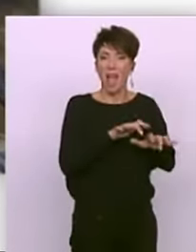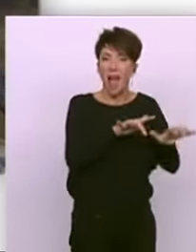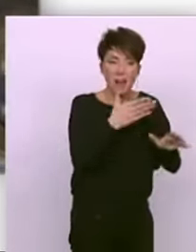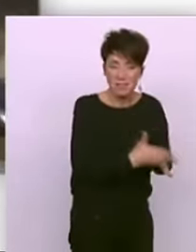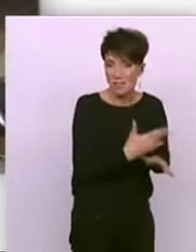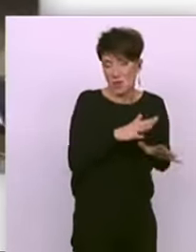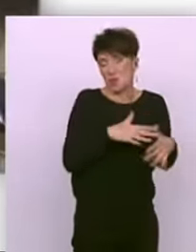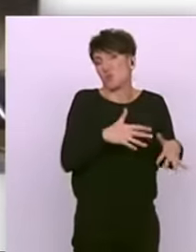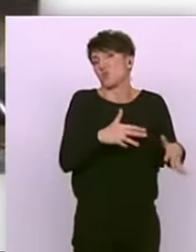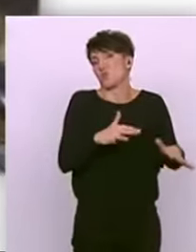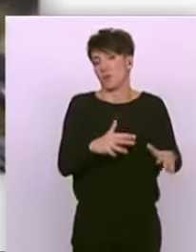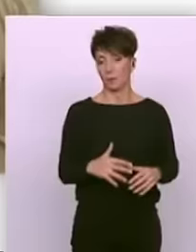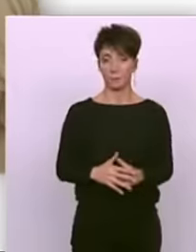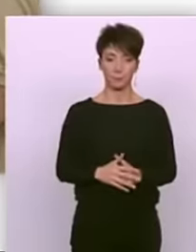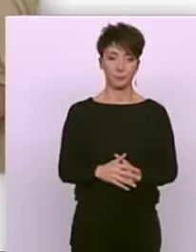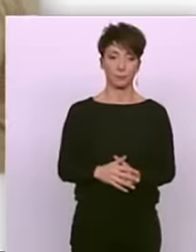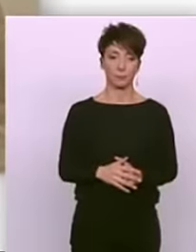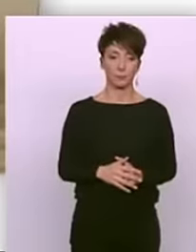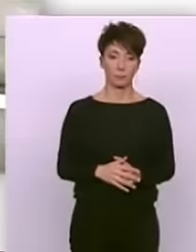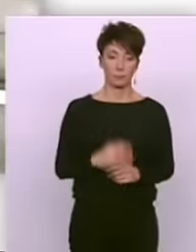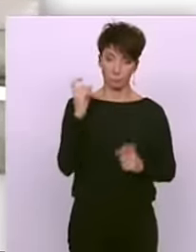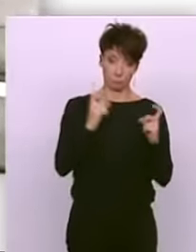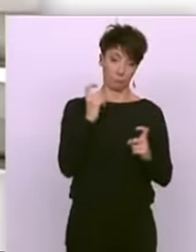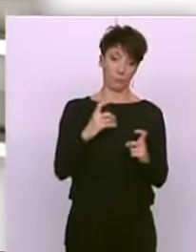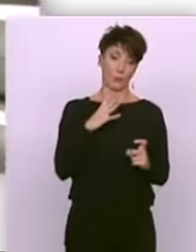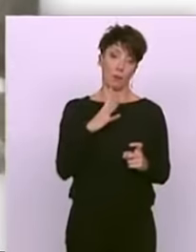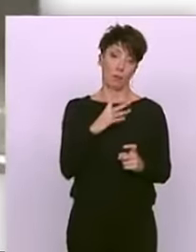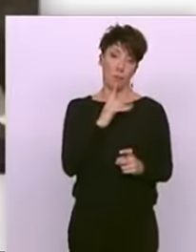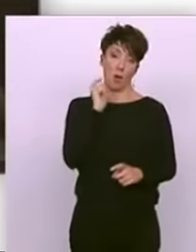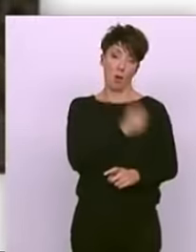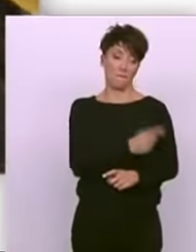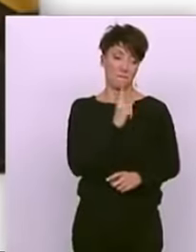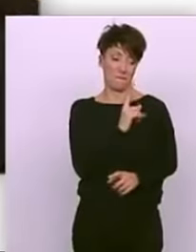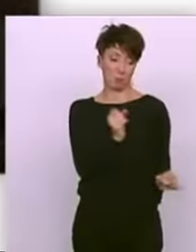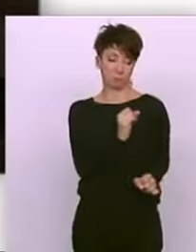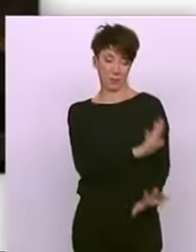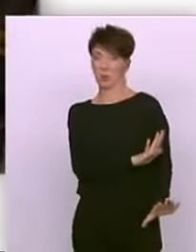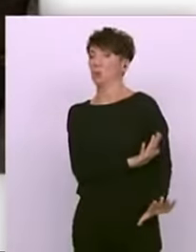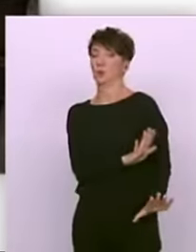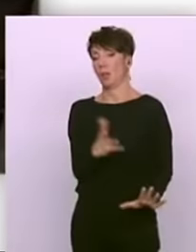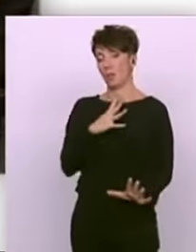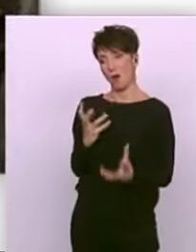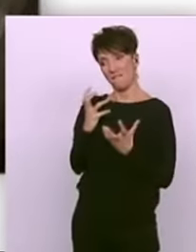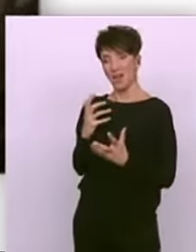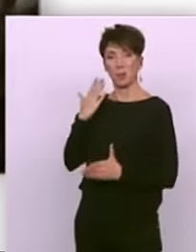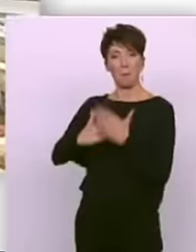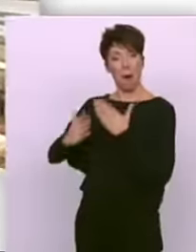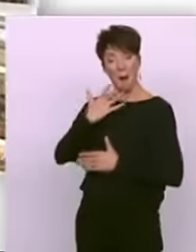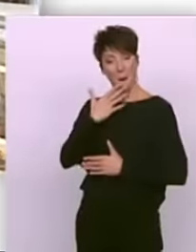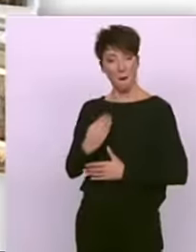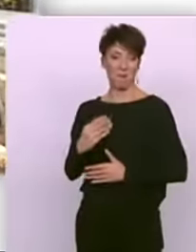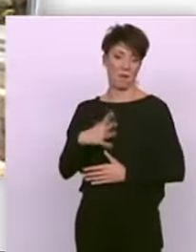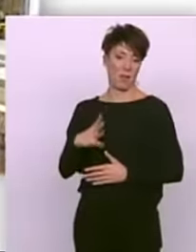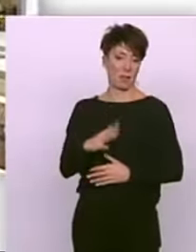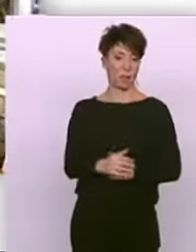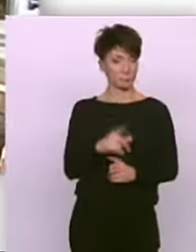καρκινογενέσεις, καρκινογόνα και ούτω καθεξής. Με προβληματίζει, δεν θα ήθελα να πάρω τέτοιο ψωμί, εννοείται. Εγώ κοιτάω να πάρω ψωμί παραδοσιακό. Το